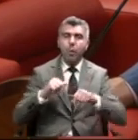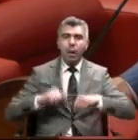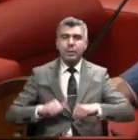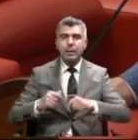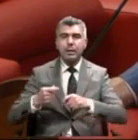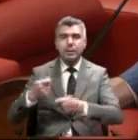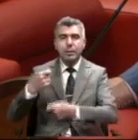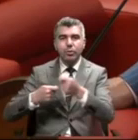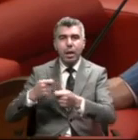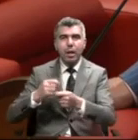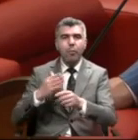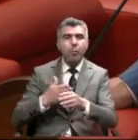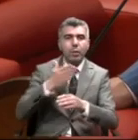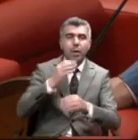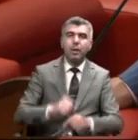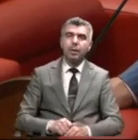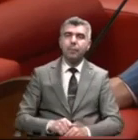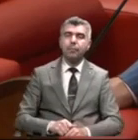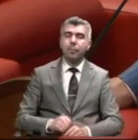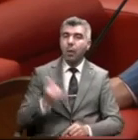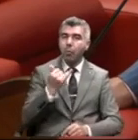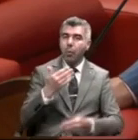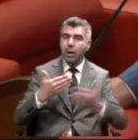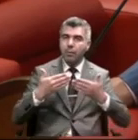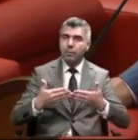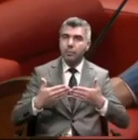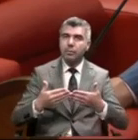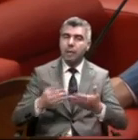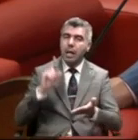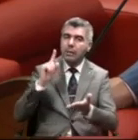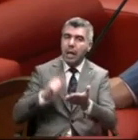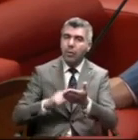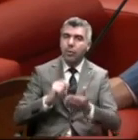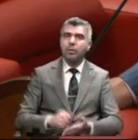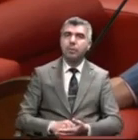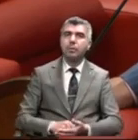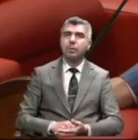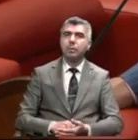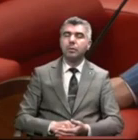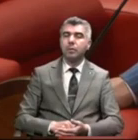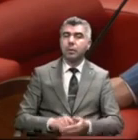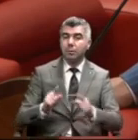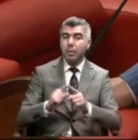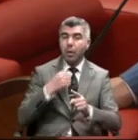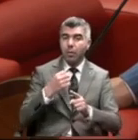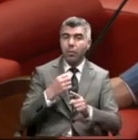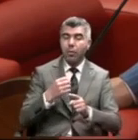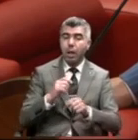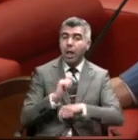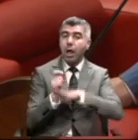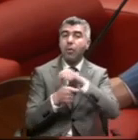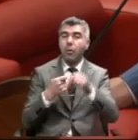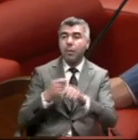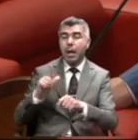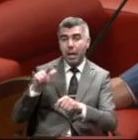ولا يتناولها مستقبلا اللي مهم واساسي هو عندك عالم قروي